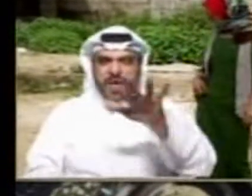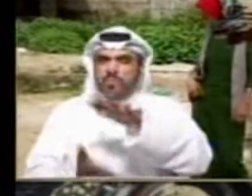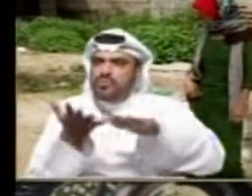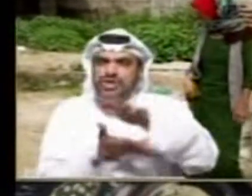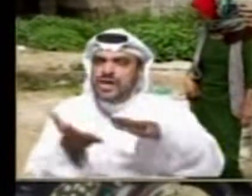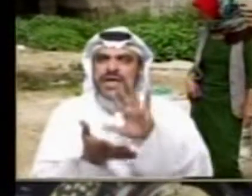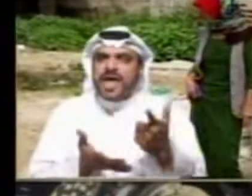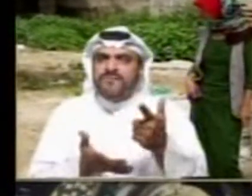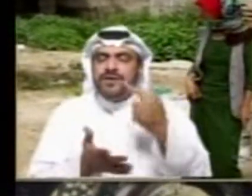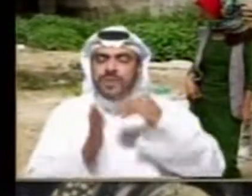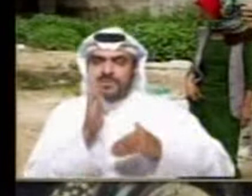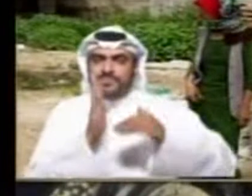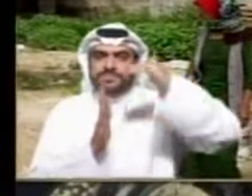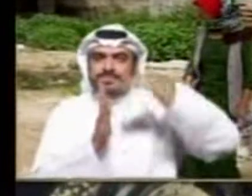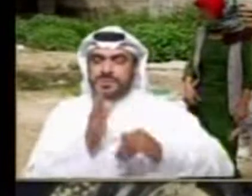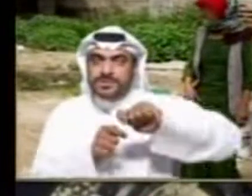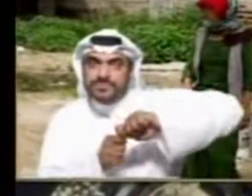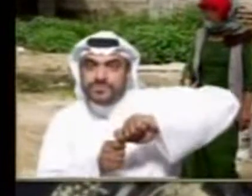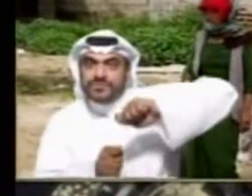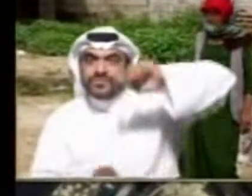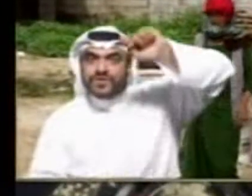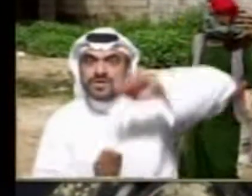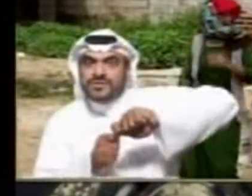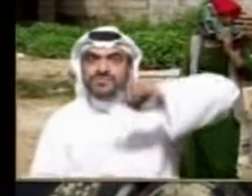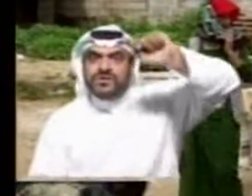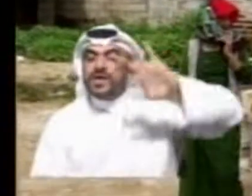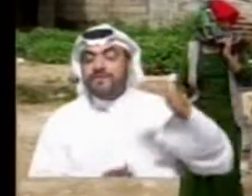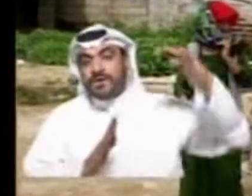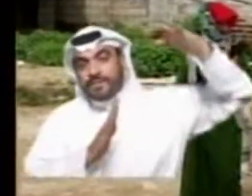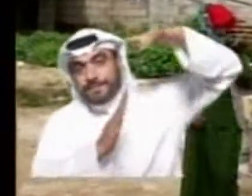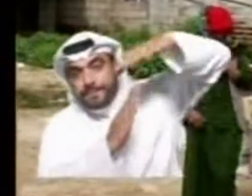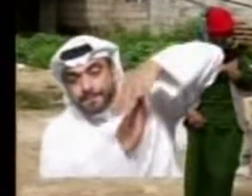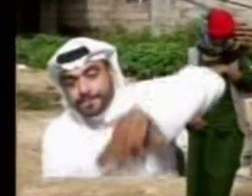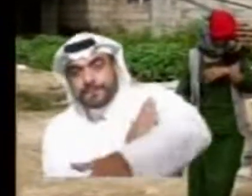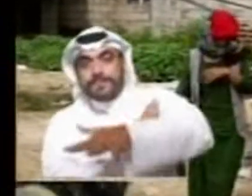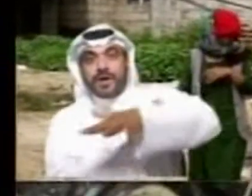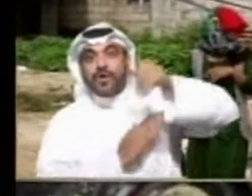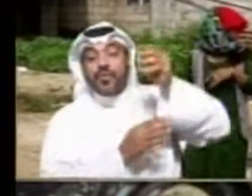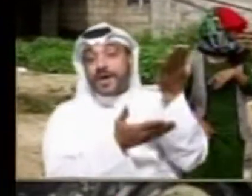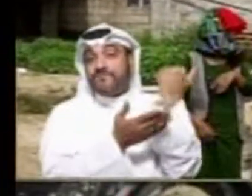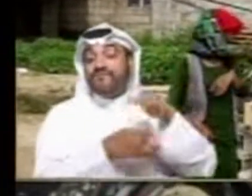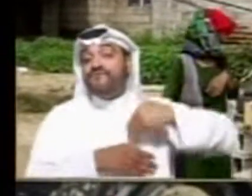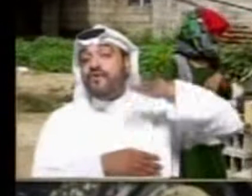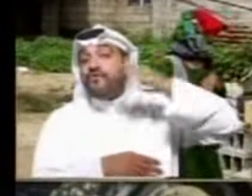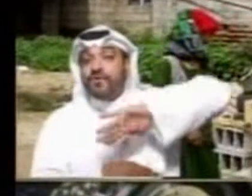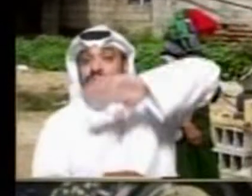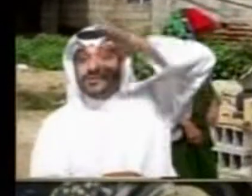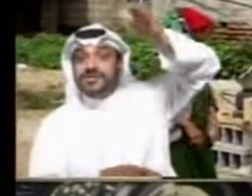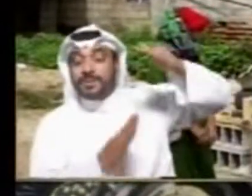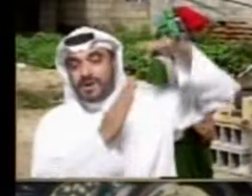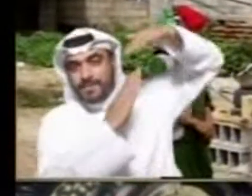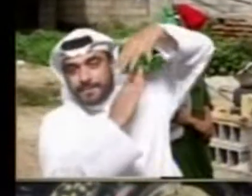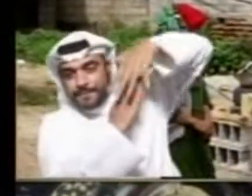الارتفاع كان متر ونص، وكل ما خف شوية نزل الماء اللي متجمع من الثلج في الجبال، فبالتالي